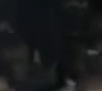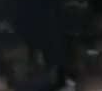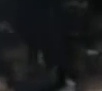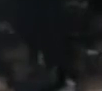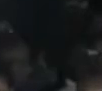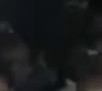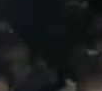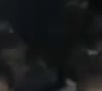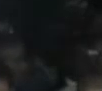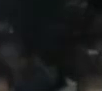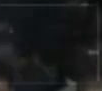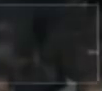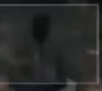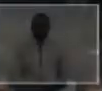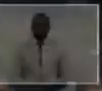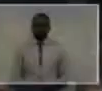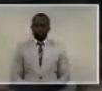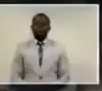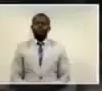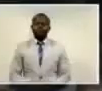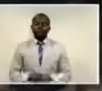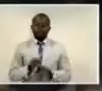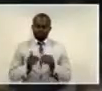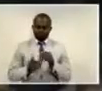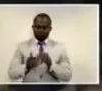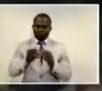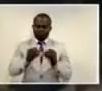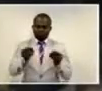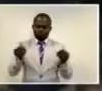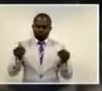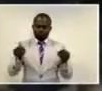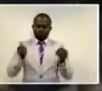ariko turaza kubishakira umuti